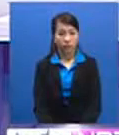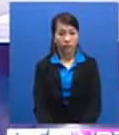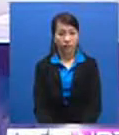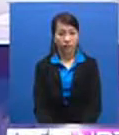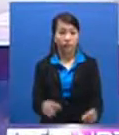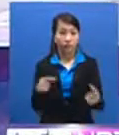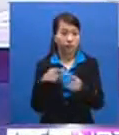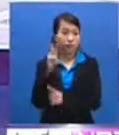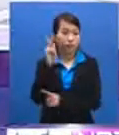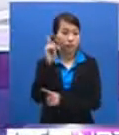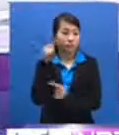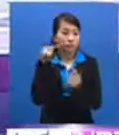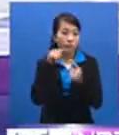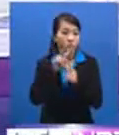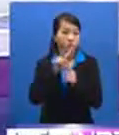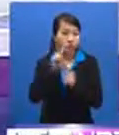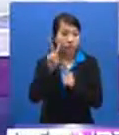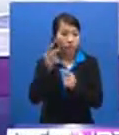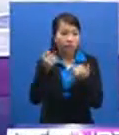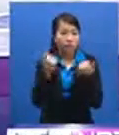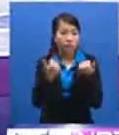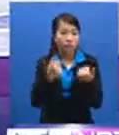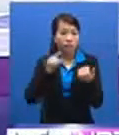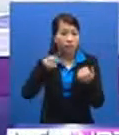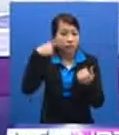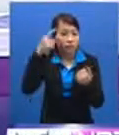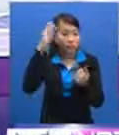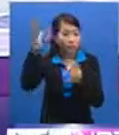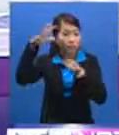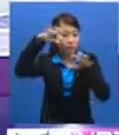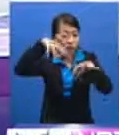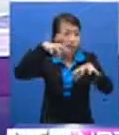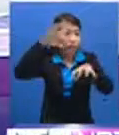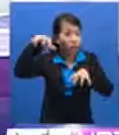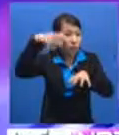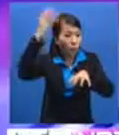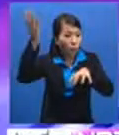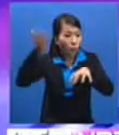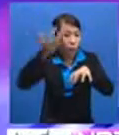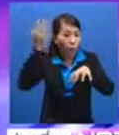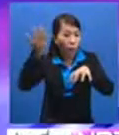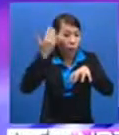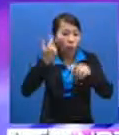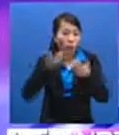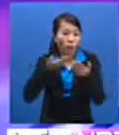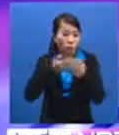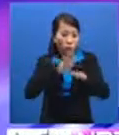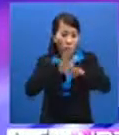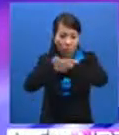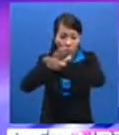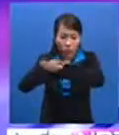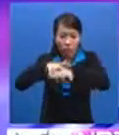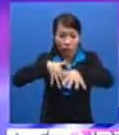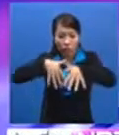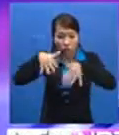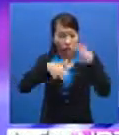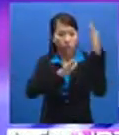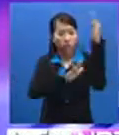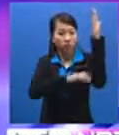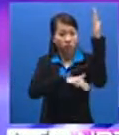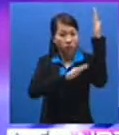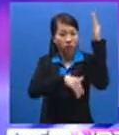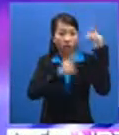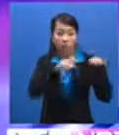มาติดตามข่าวเที่ยงช่งที่ 2 กันค่ะเริมกที่เรื่องสภาพอากาศกับกลมอุตุนิยวิทยาเตือนประชาชนในพื้ที่ภาพใต้